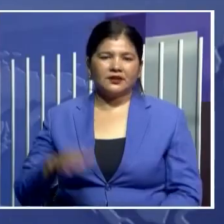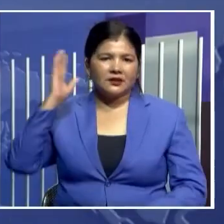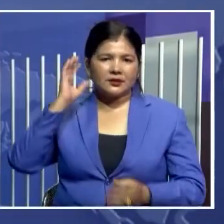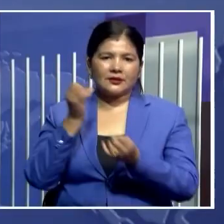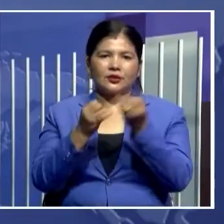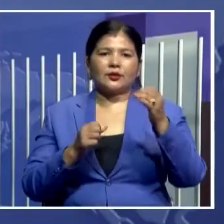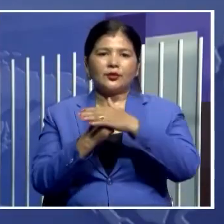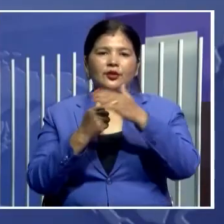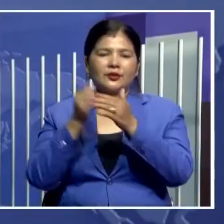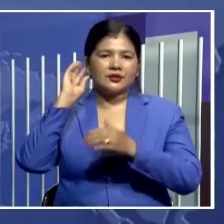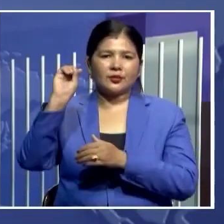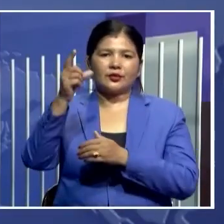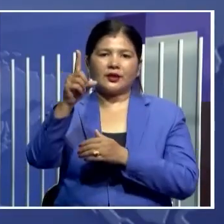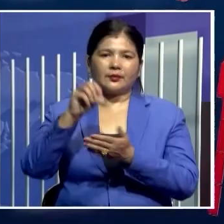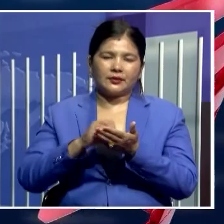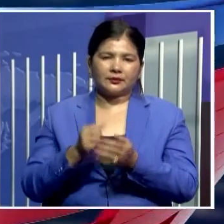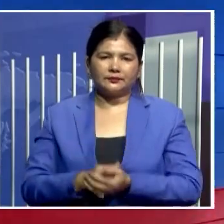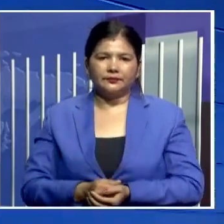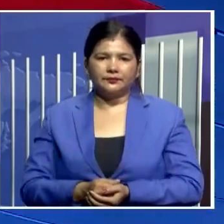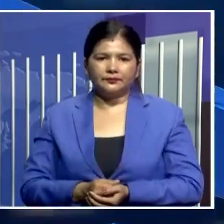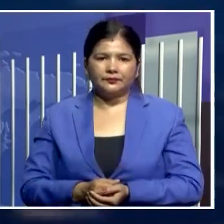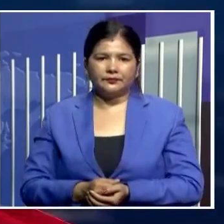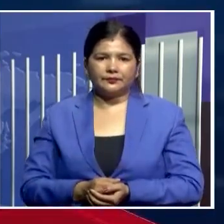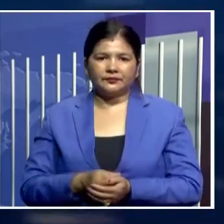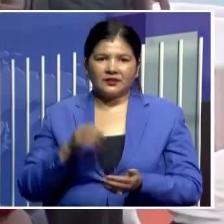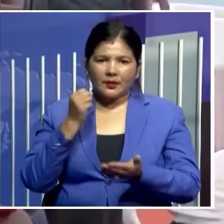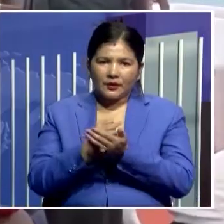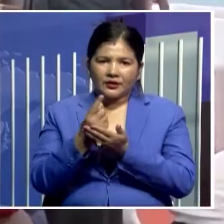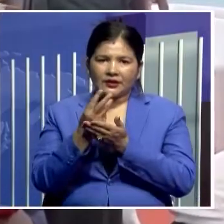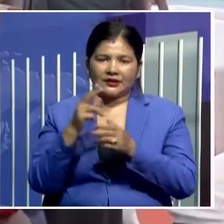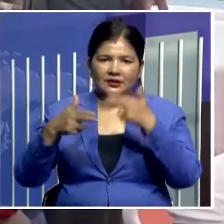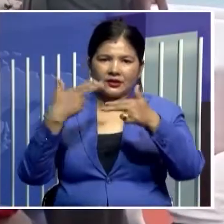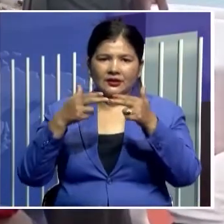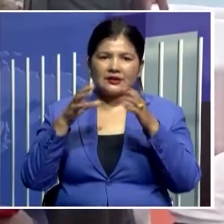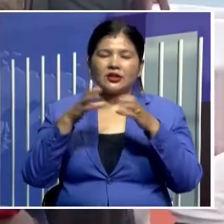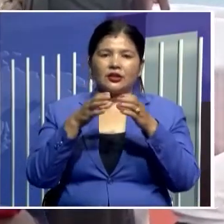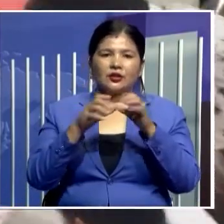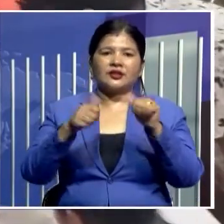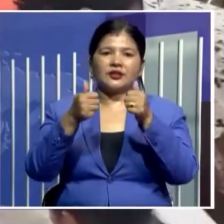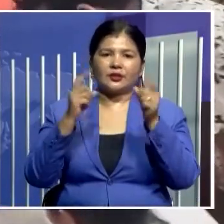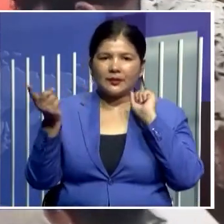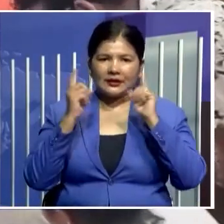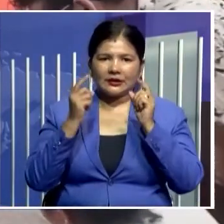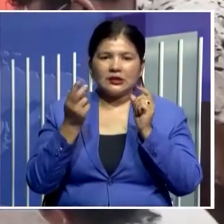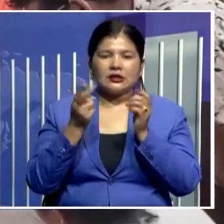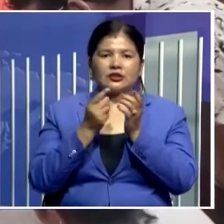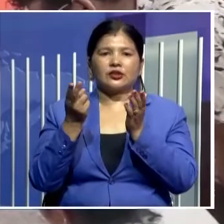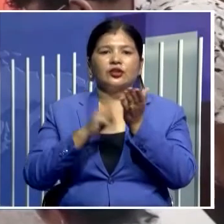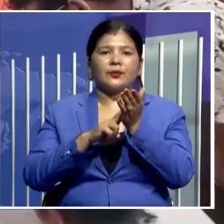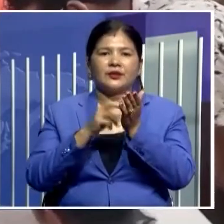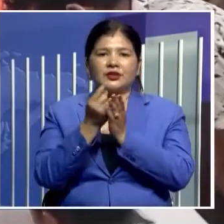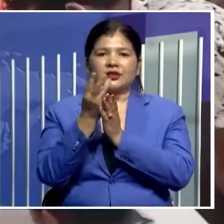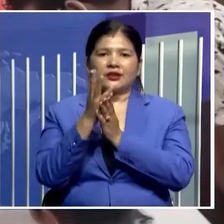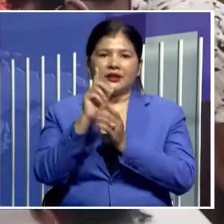समाचारको अन्त्यमा प्रमुख समाचार पुनः एकपटक। मतगणना चलिरहँदा दलहरूले जितेका पालिकाको संख्या पनि थपिँदै